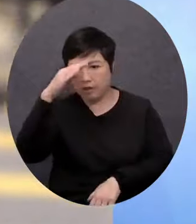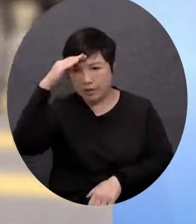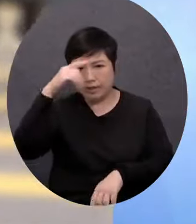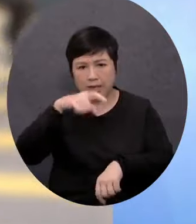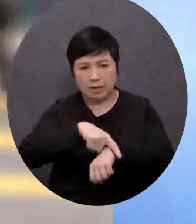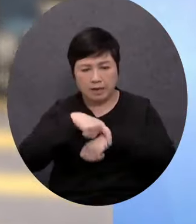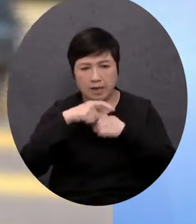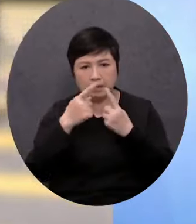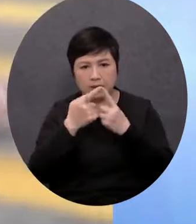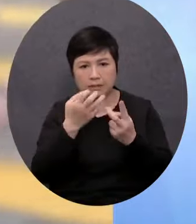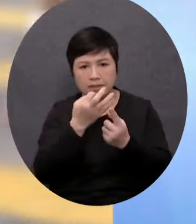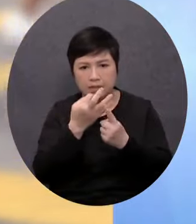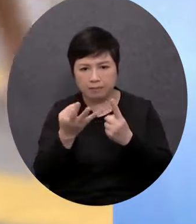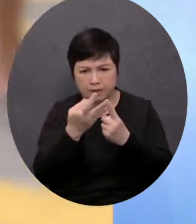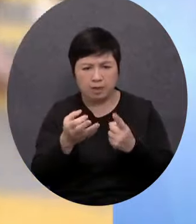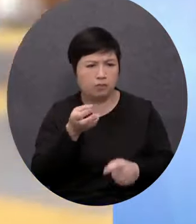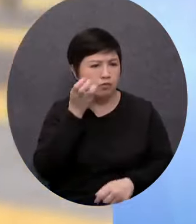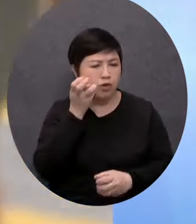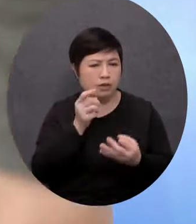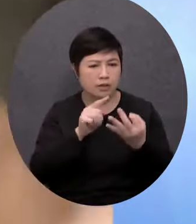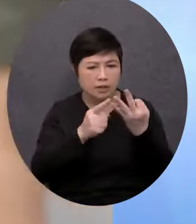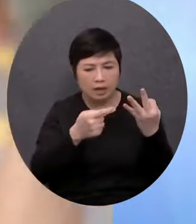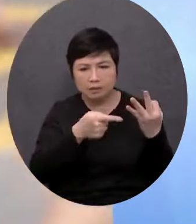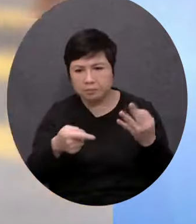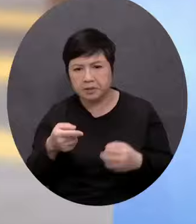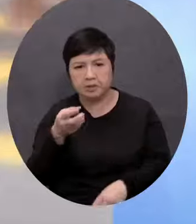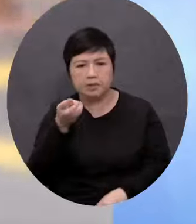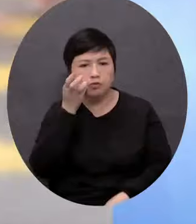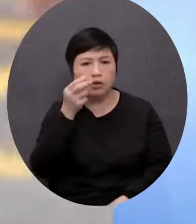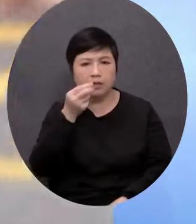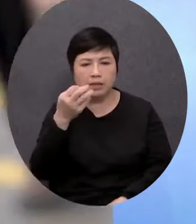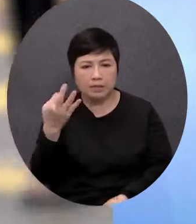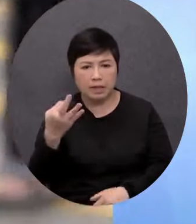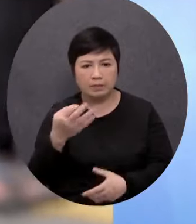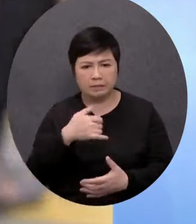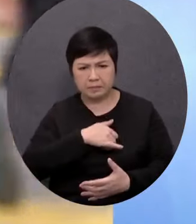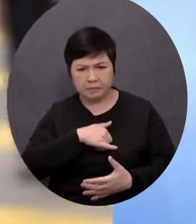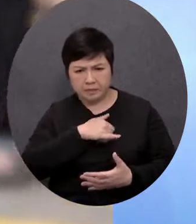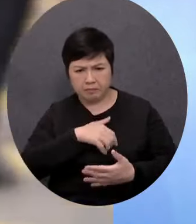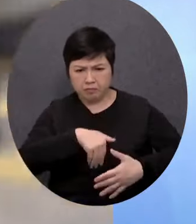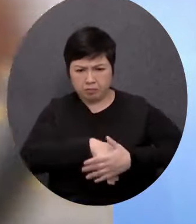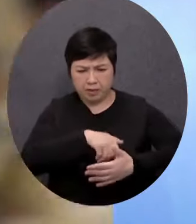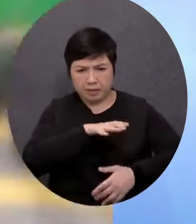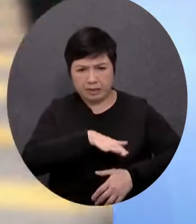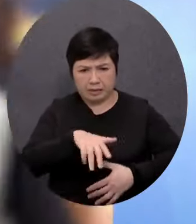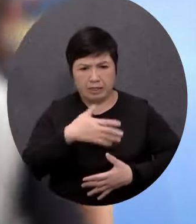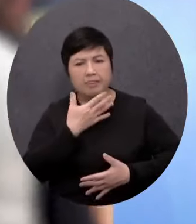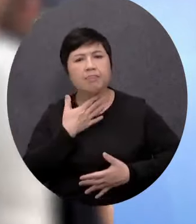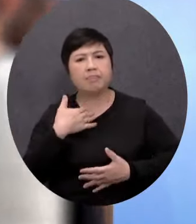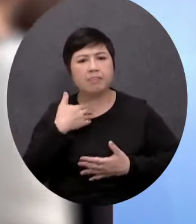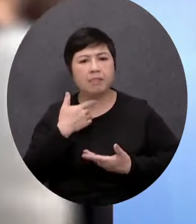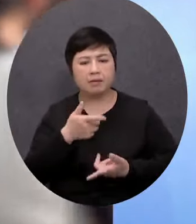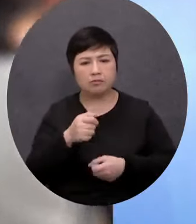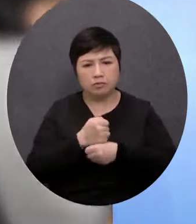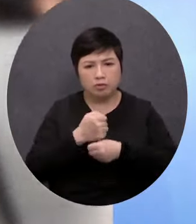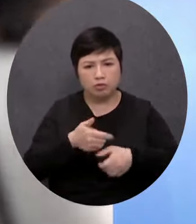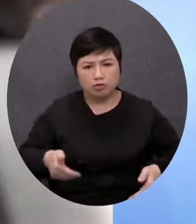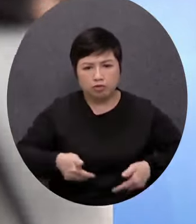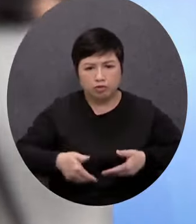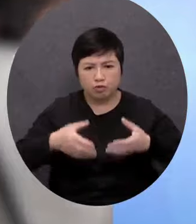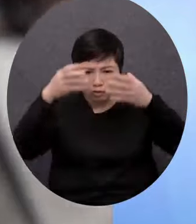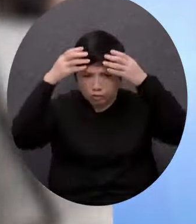捕13人，介乎31至到73岁，涉嫌管有儿童色情物品罪，职业系厨师、工